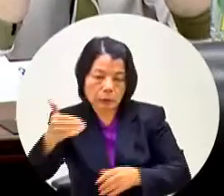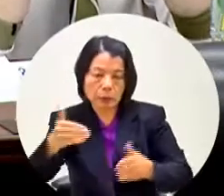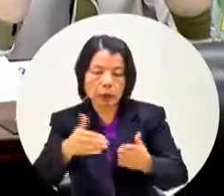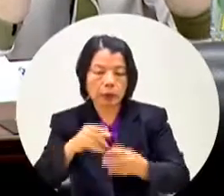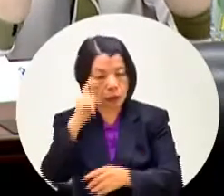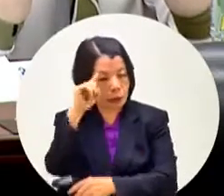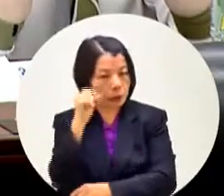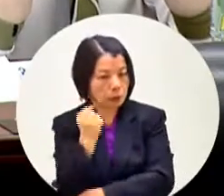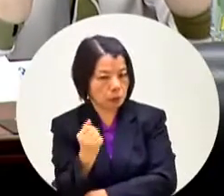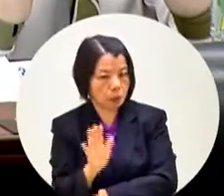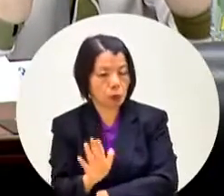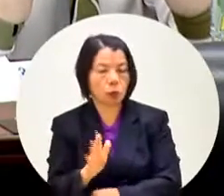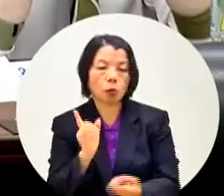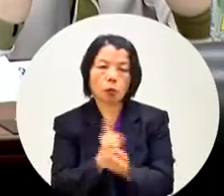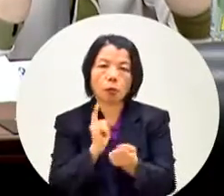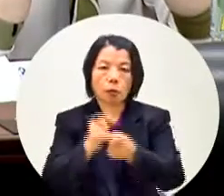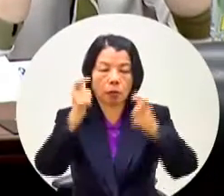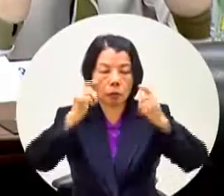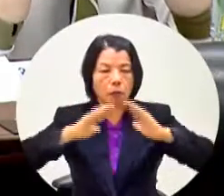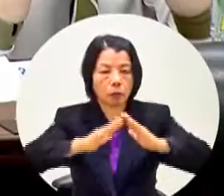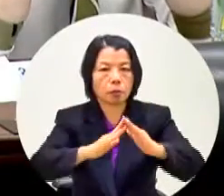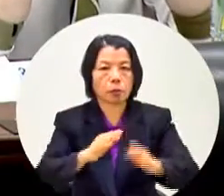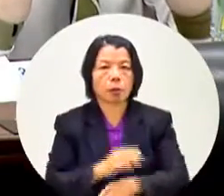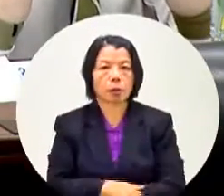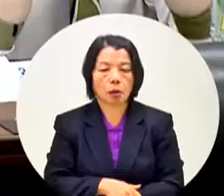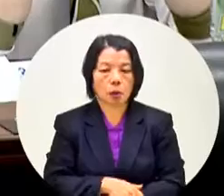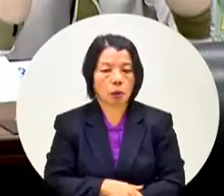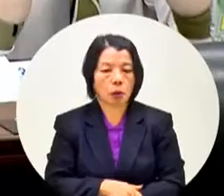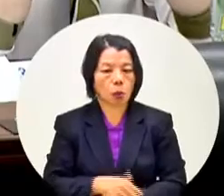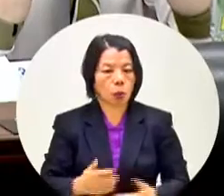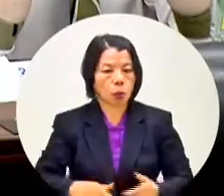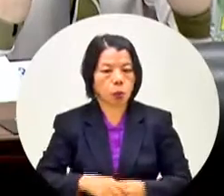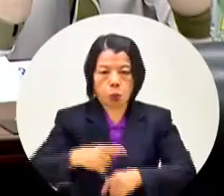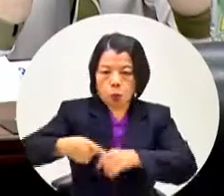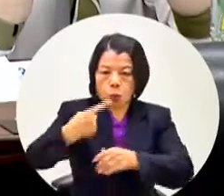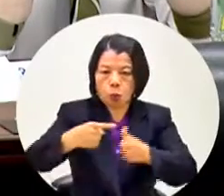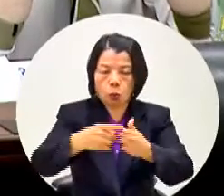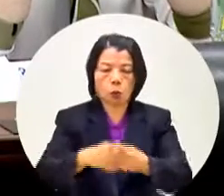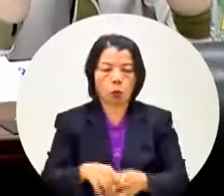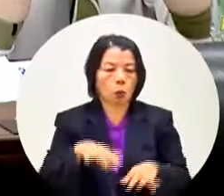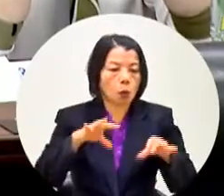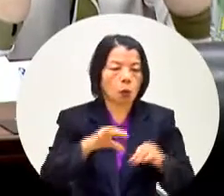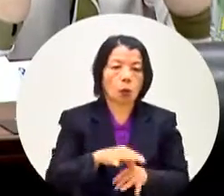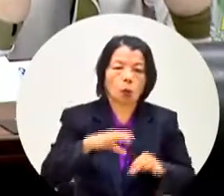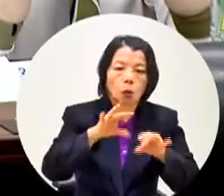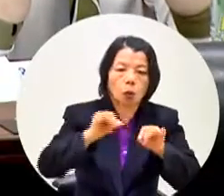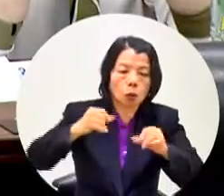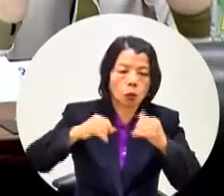们市政府文化局这边好向军方好通向军方的一个提案。